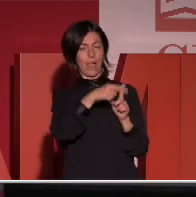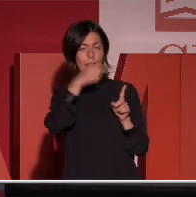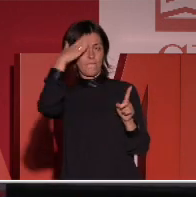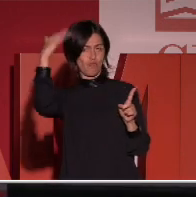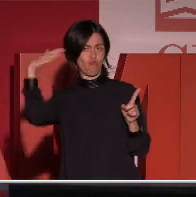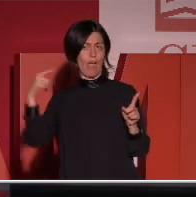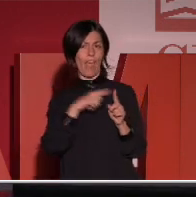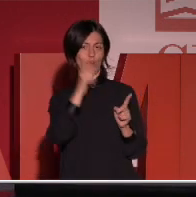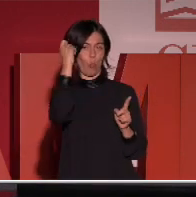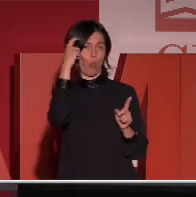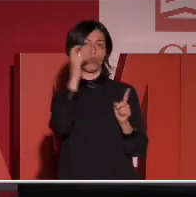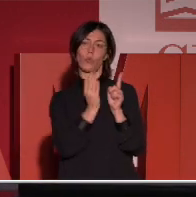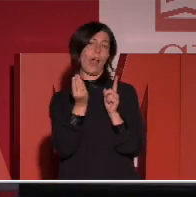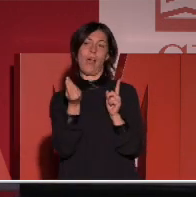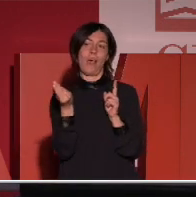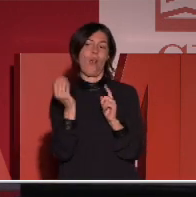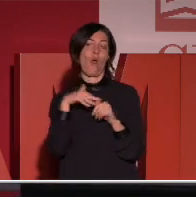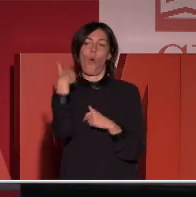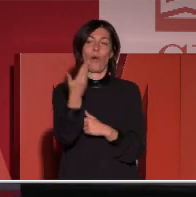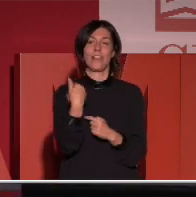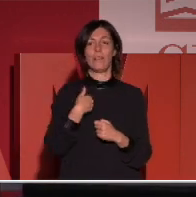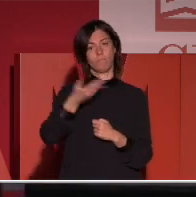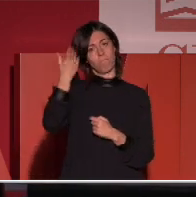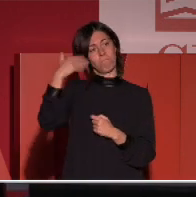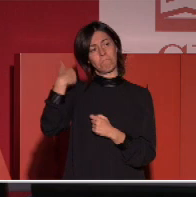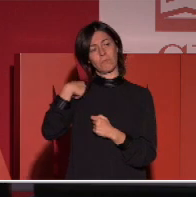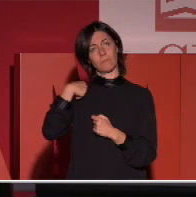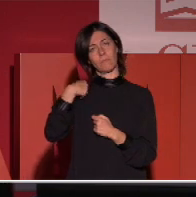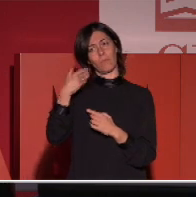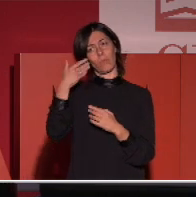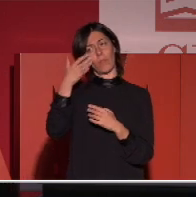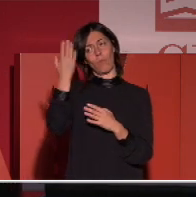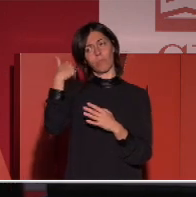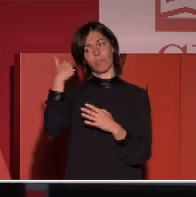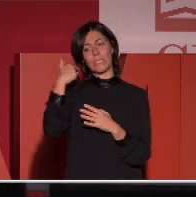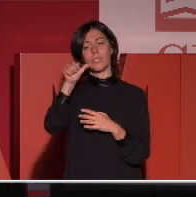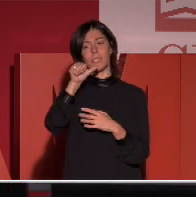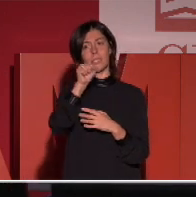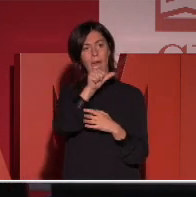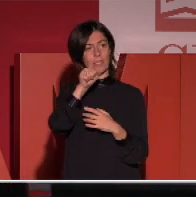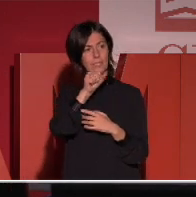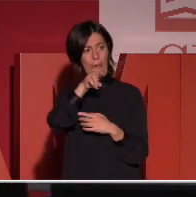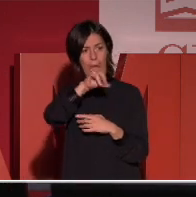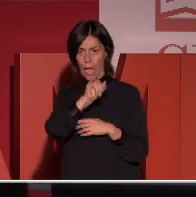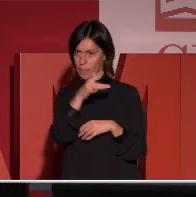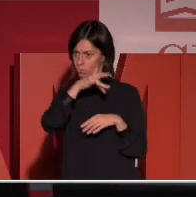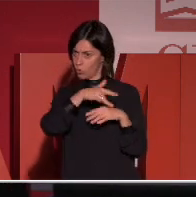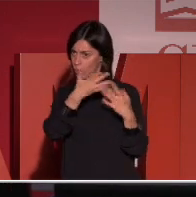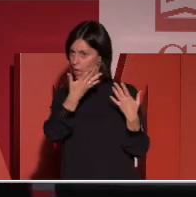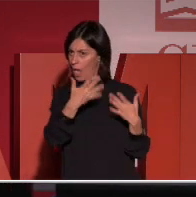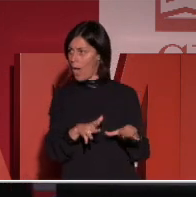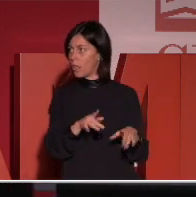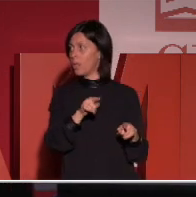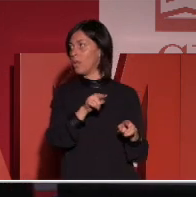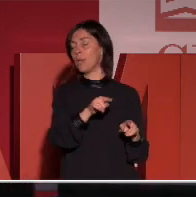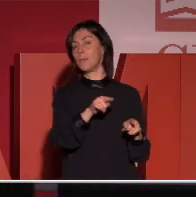prima volta è stata sassari nella mia vita sul bastione no scusa no a sassari si nun o sul bastione mi